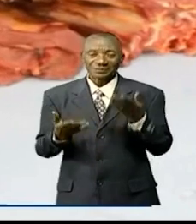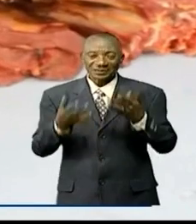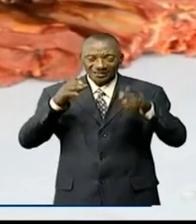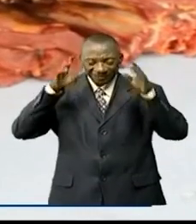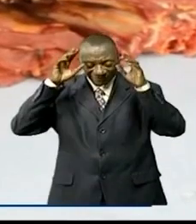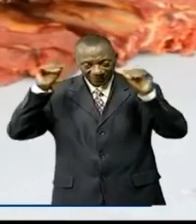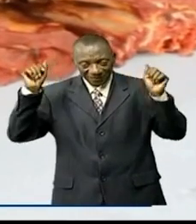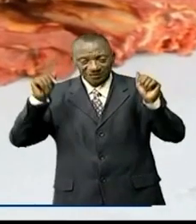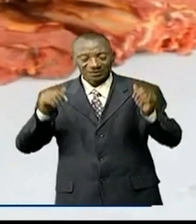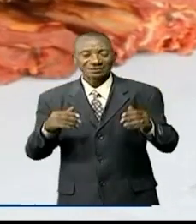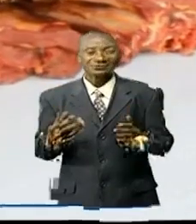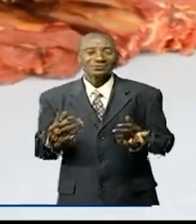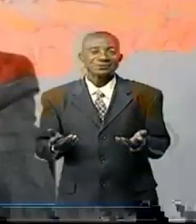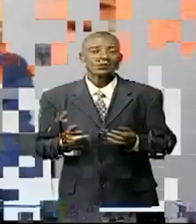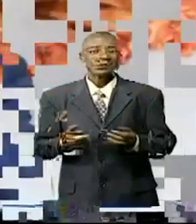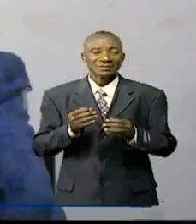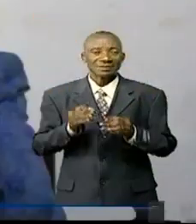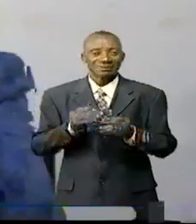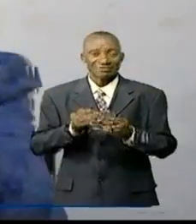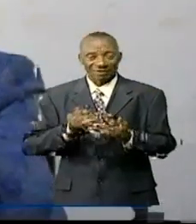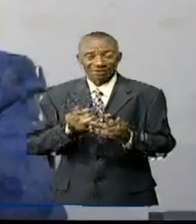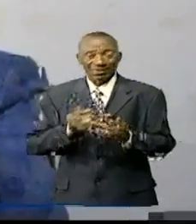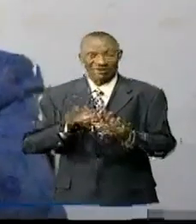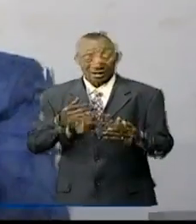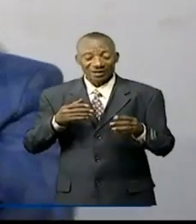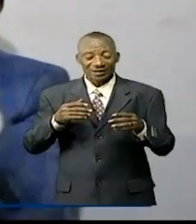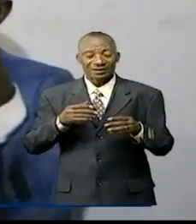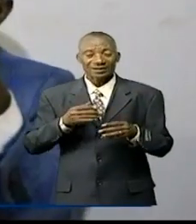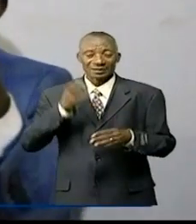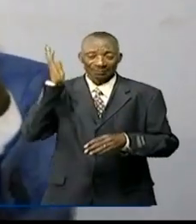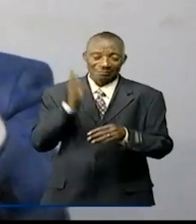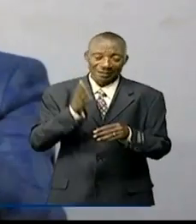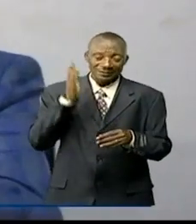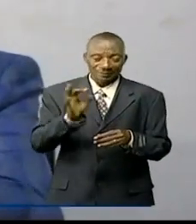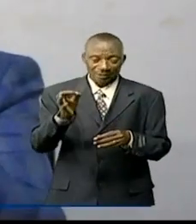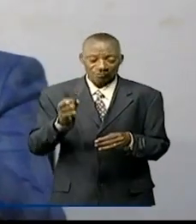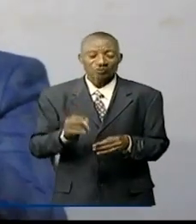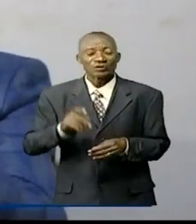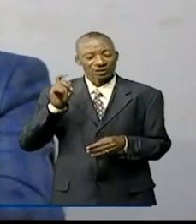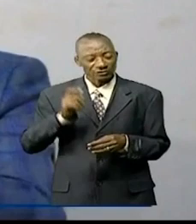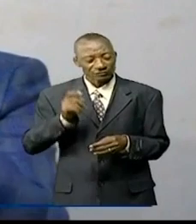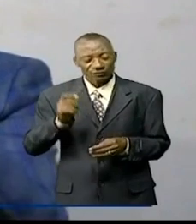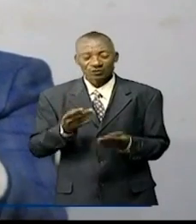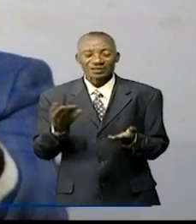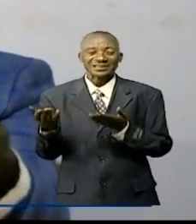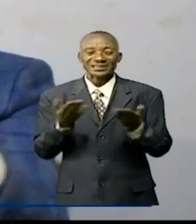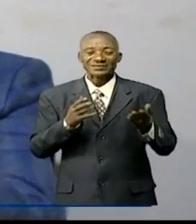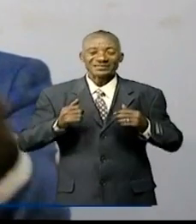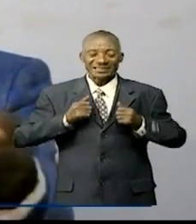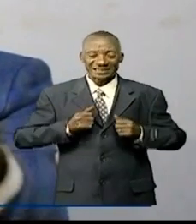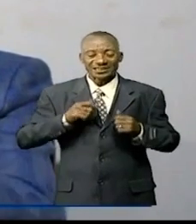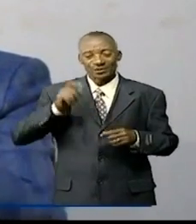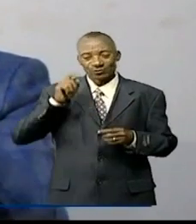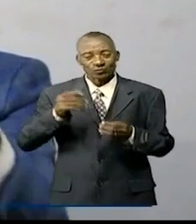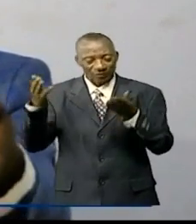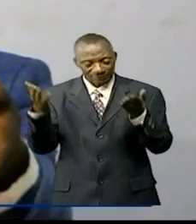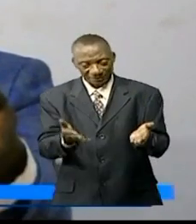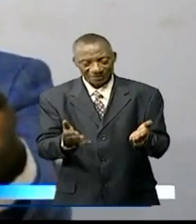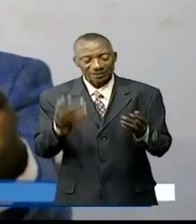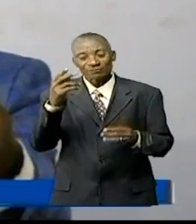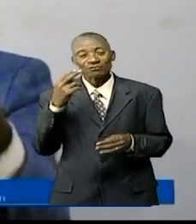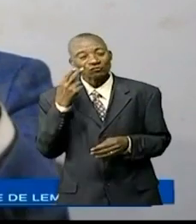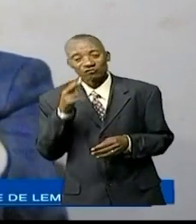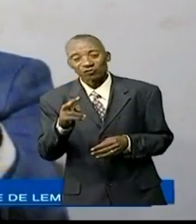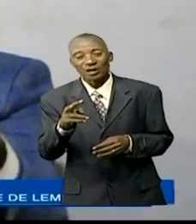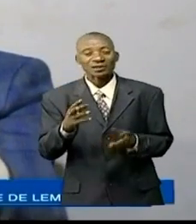encore abattu, nous sommes là, on fait l'expertise, on voit si la viande est bonne, je lui donne l'ordre de